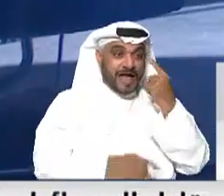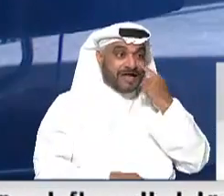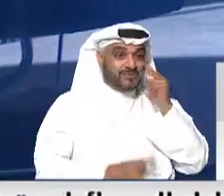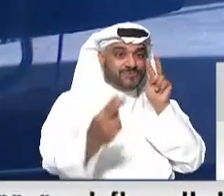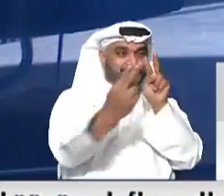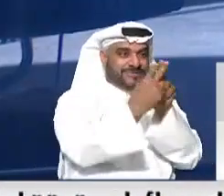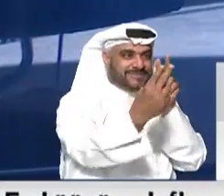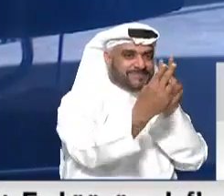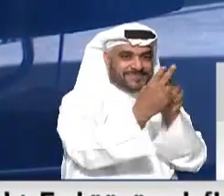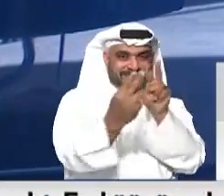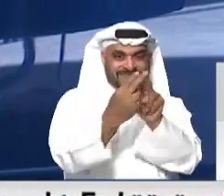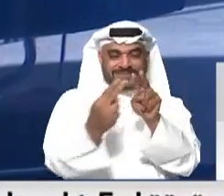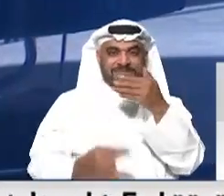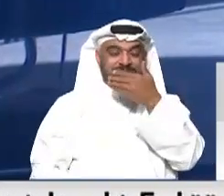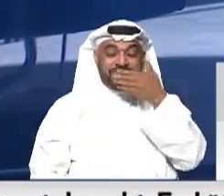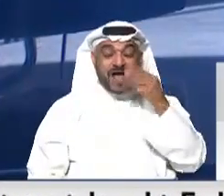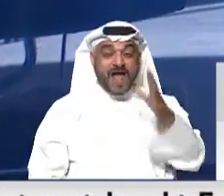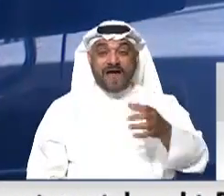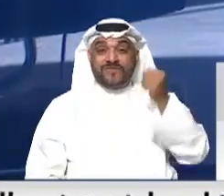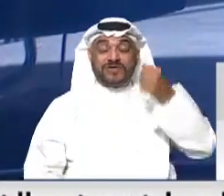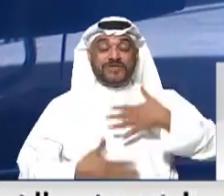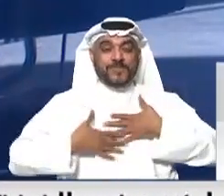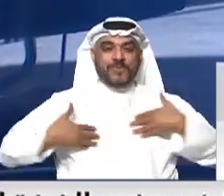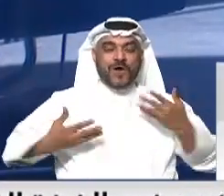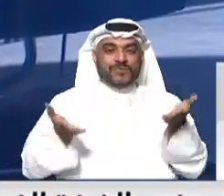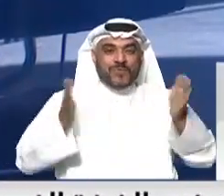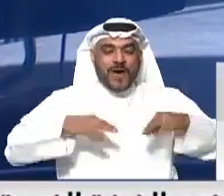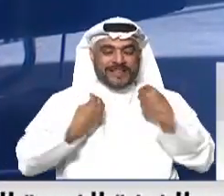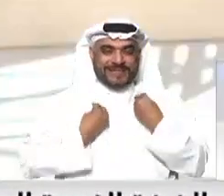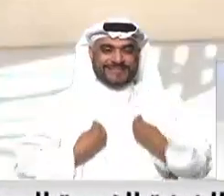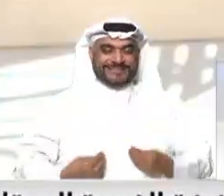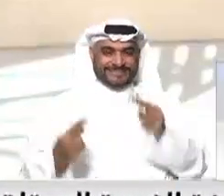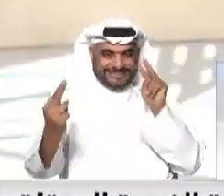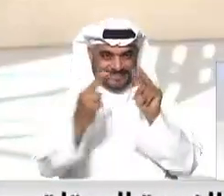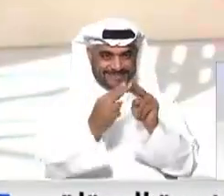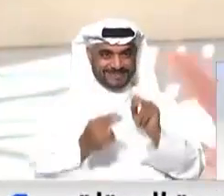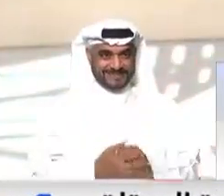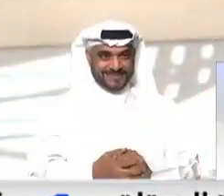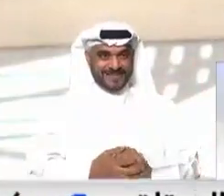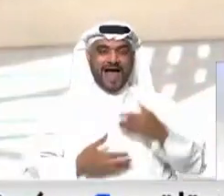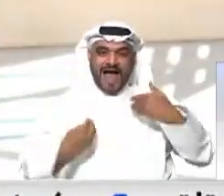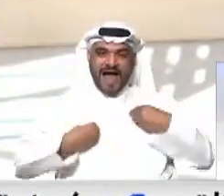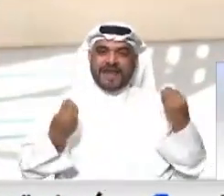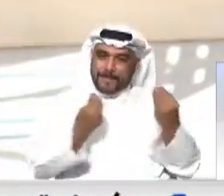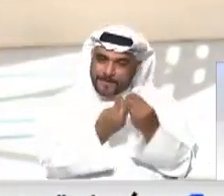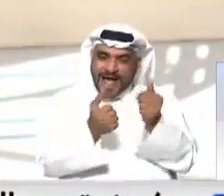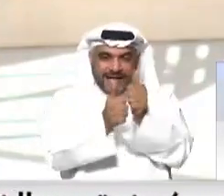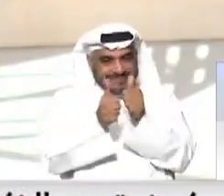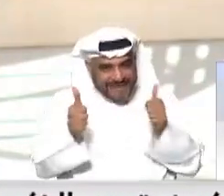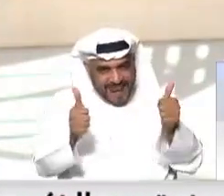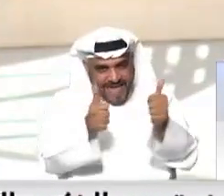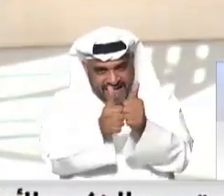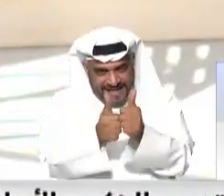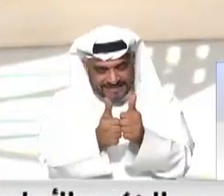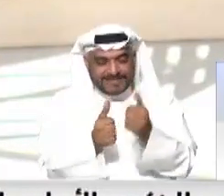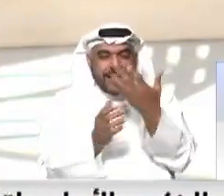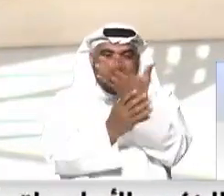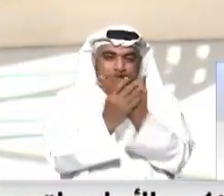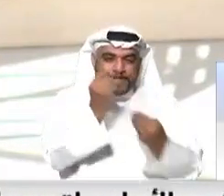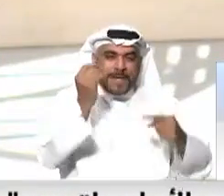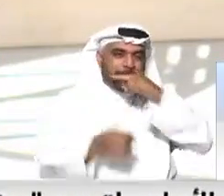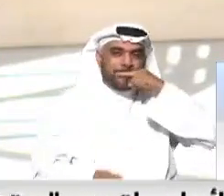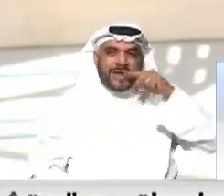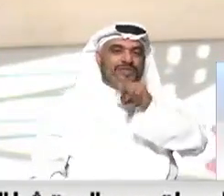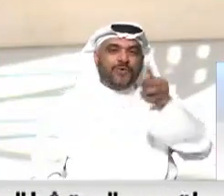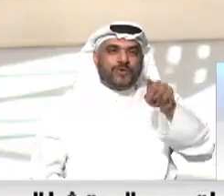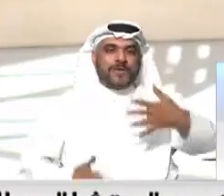أشوفهم العادة، ففرصة سعيدة جدا يعني أن نلتقي معهم مع الأهل وبنات أخوي